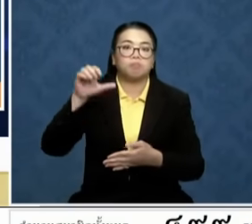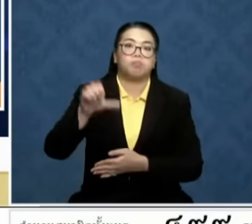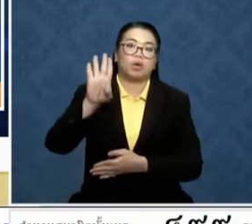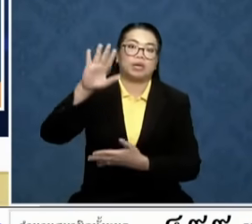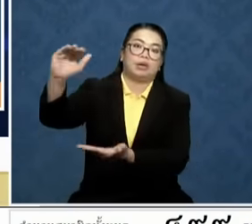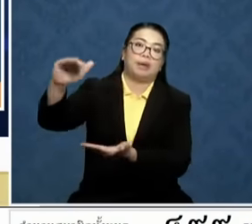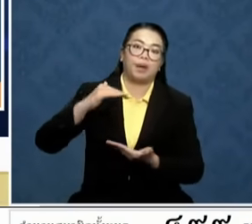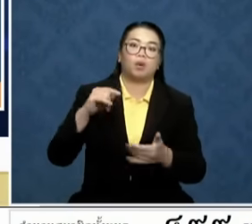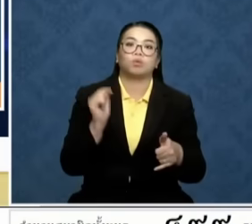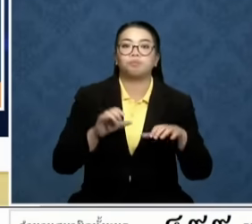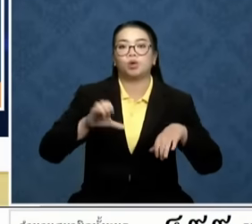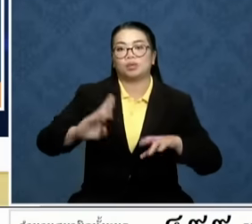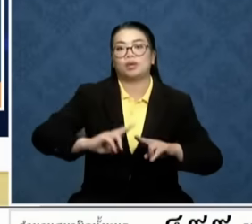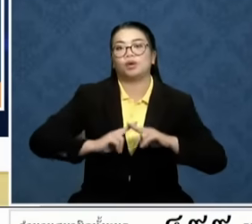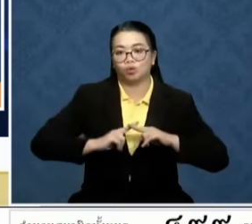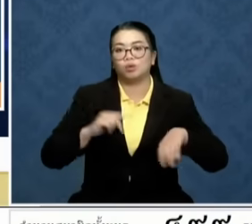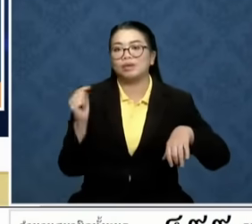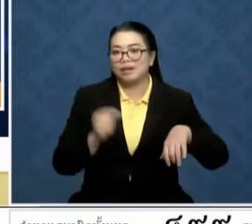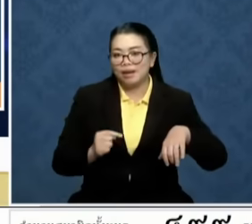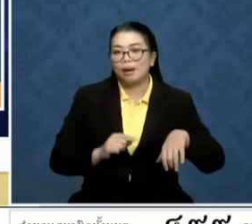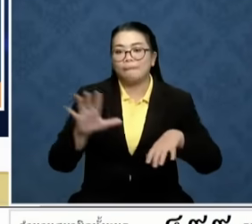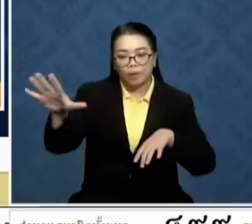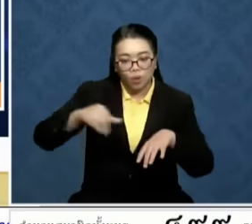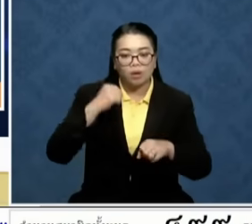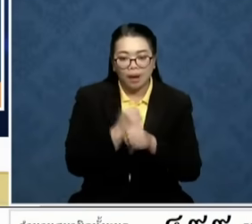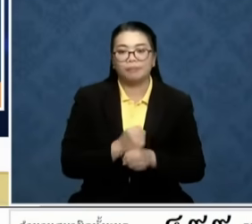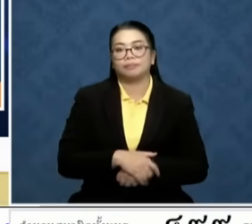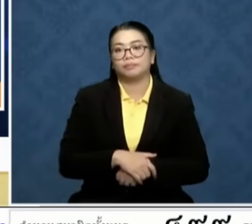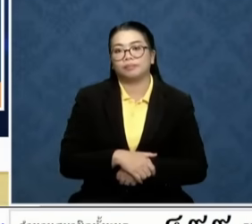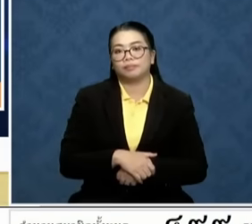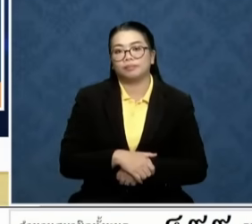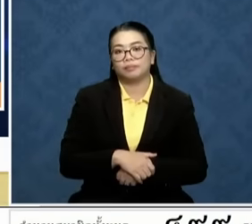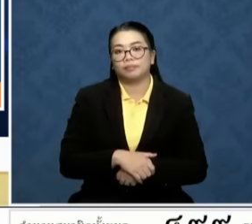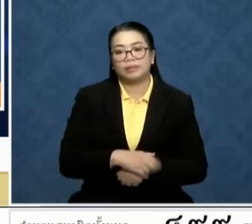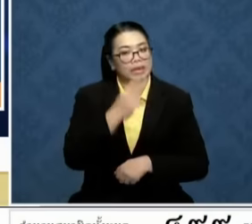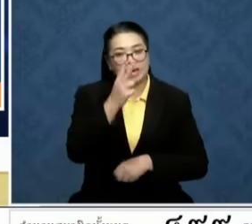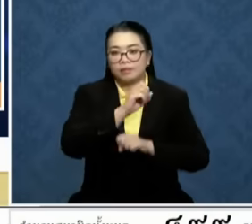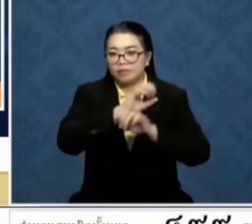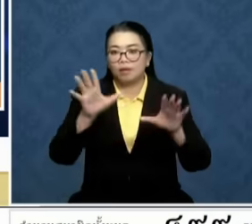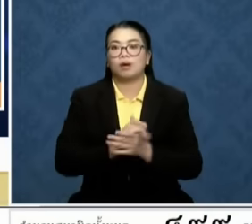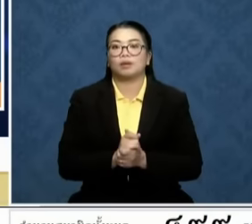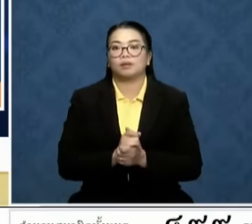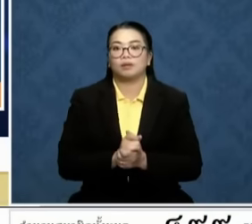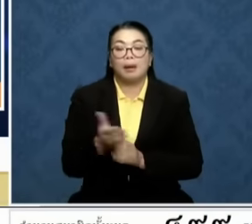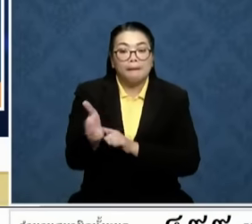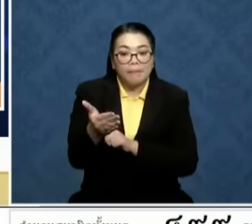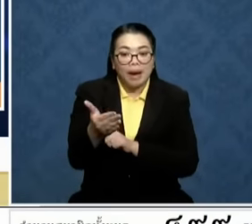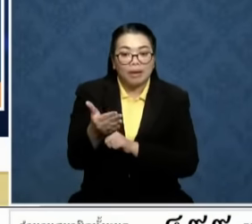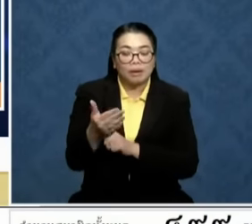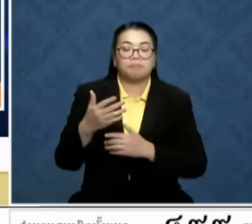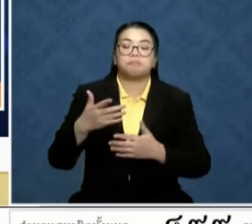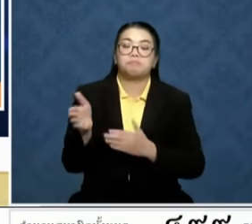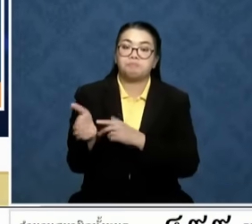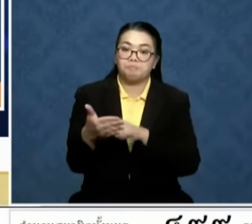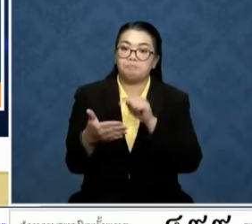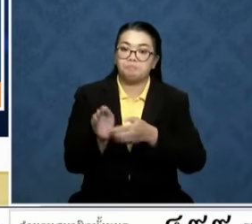ข้อมูลระยะห่างทางพันธุศาสตร์และการจัดลำดับความสัมพันธ์เชิงวิวัฒนาการชี้ให้เห็นว่าประชากร